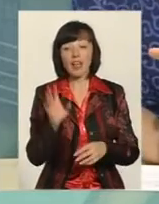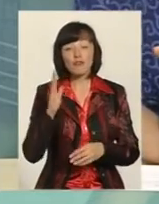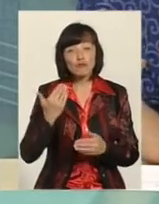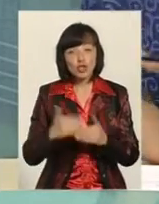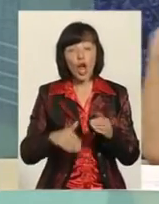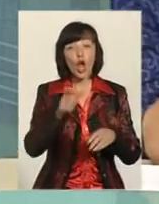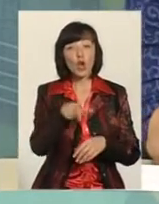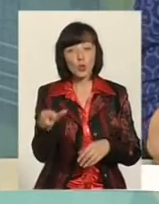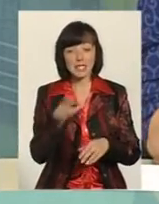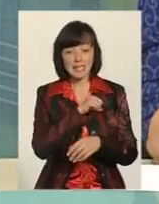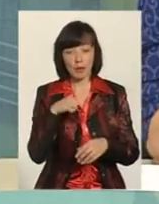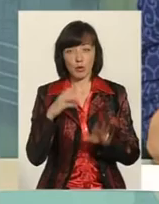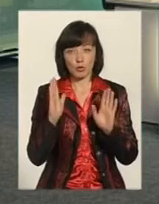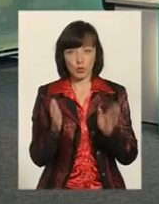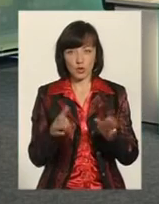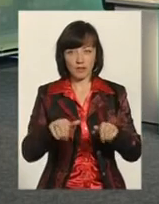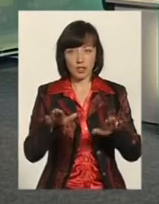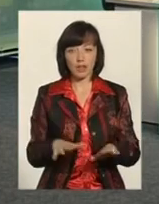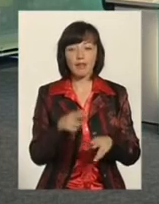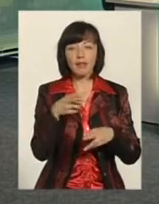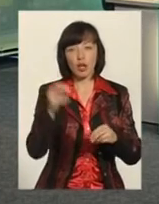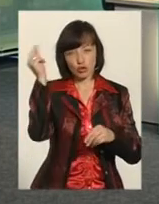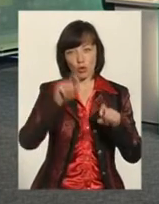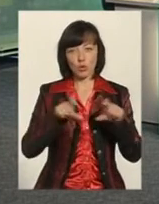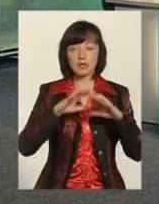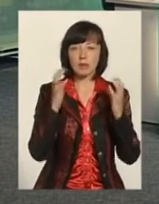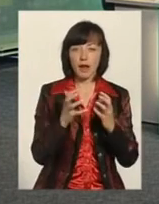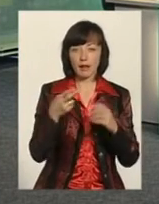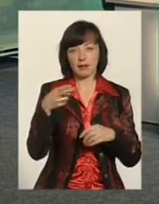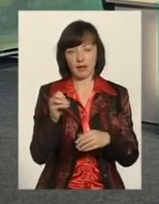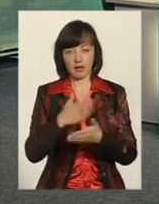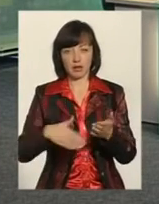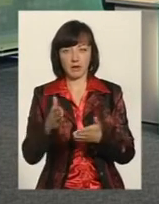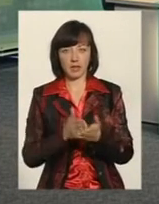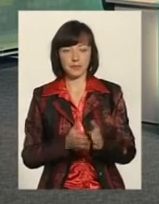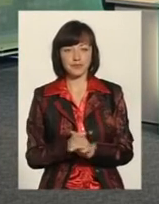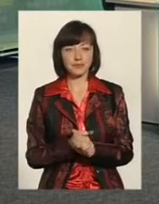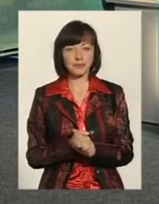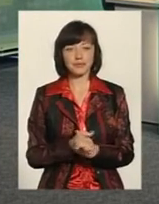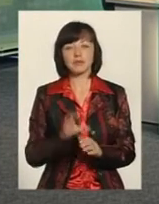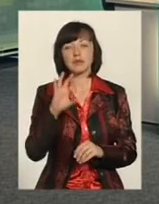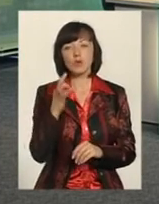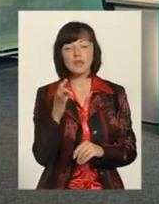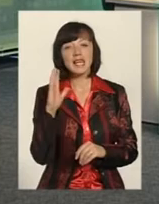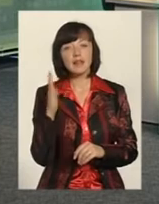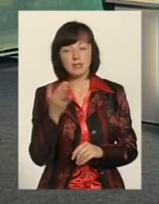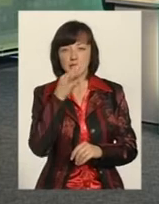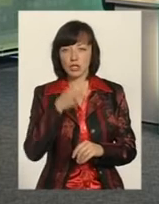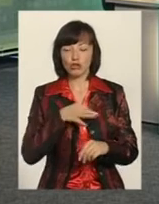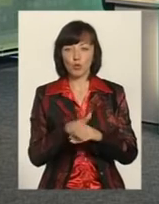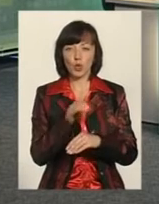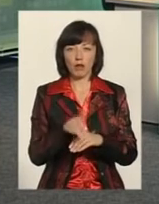де школу зберігати, а де школу варто закрити. Так, абсолютно. Олександре Вікторовичу, скажіть, будь ласка, от,